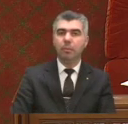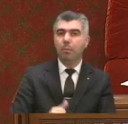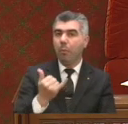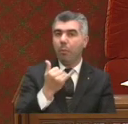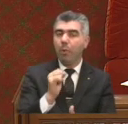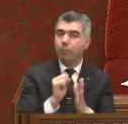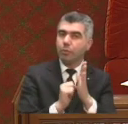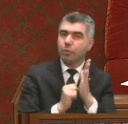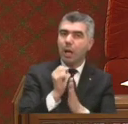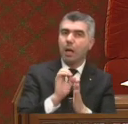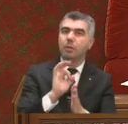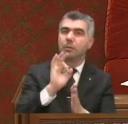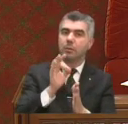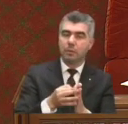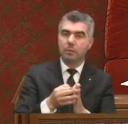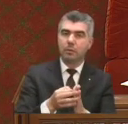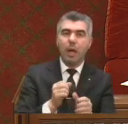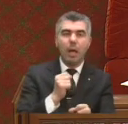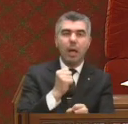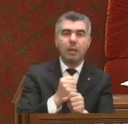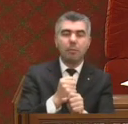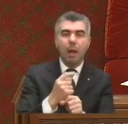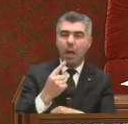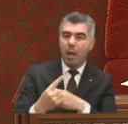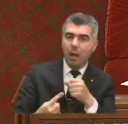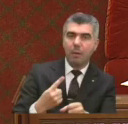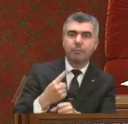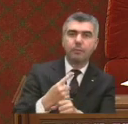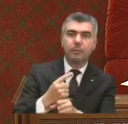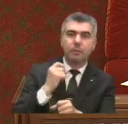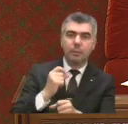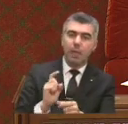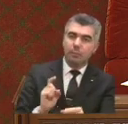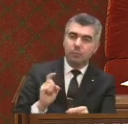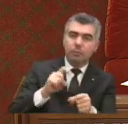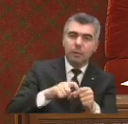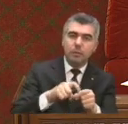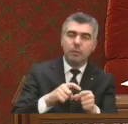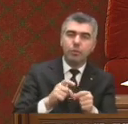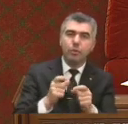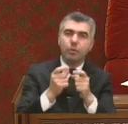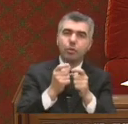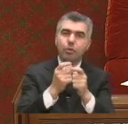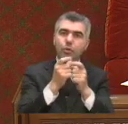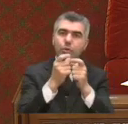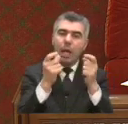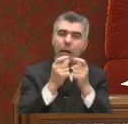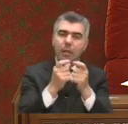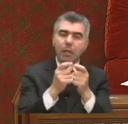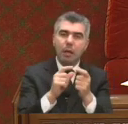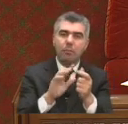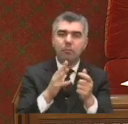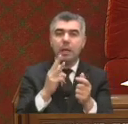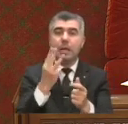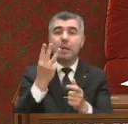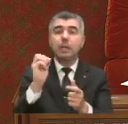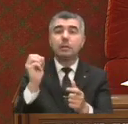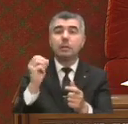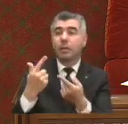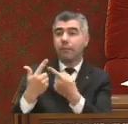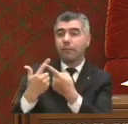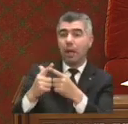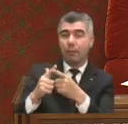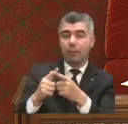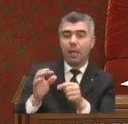ناجحة لأن فيها شغل طويل الأمد وفيها انخراط لمقاولات من تقريبا 31 قطاع، والنتائج